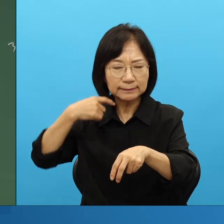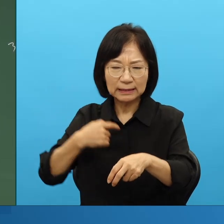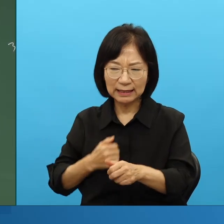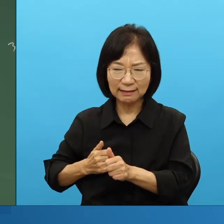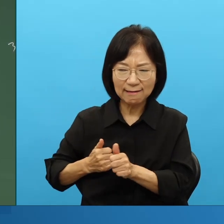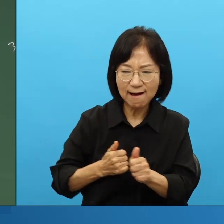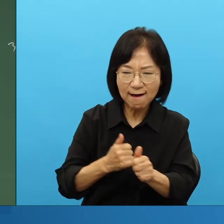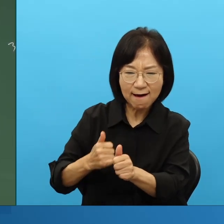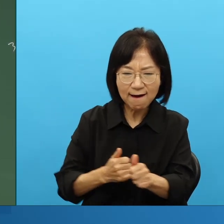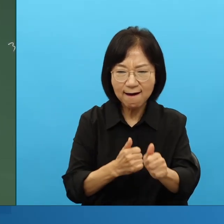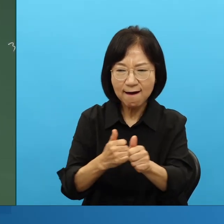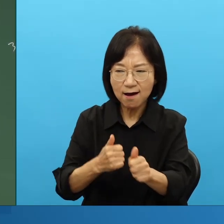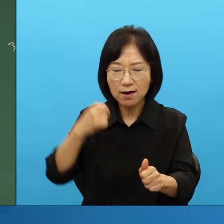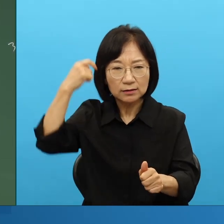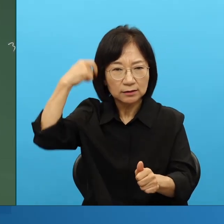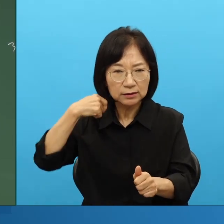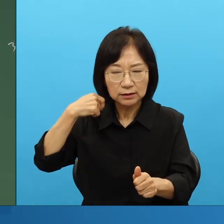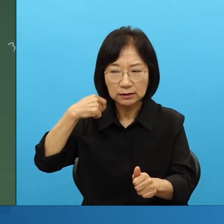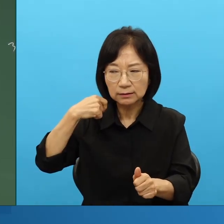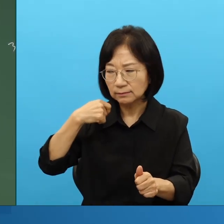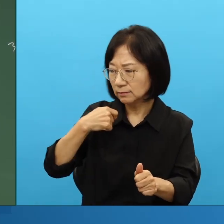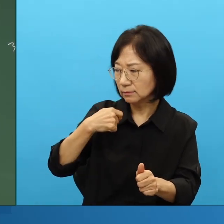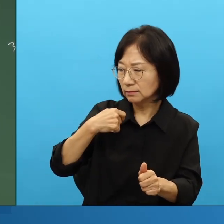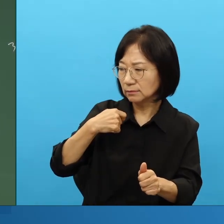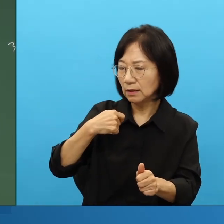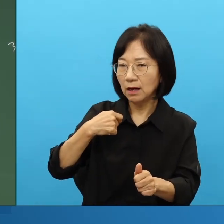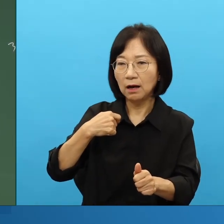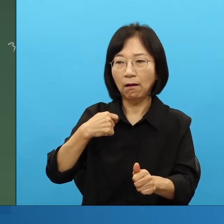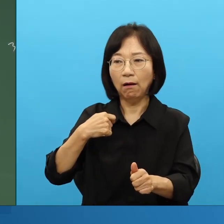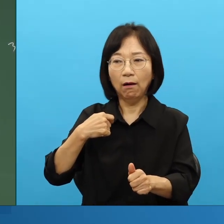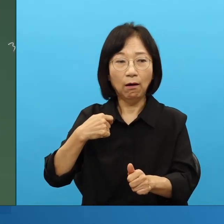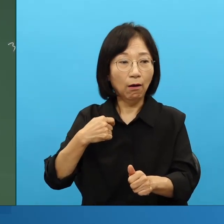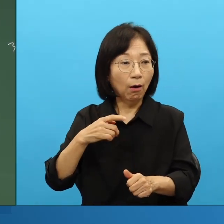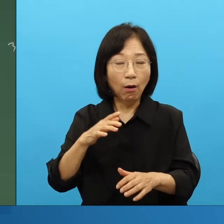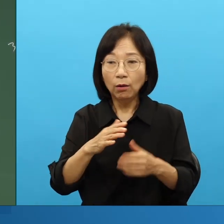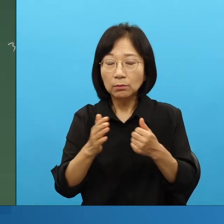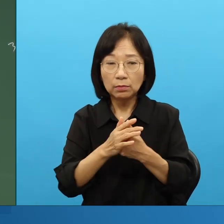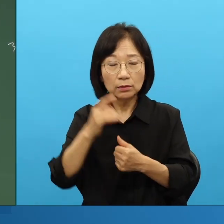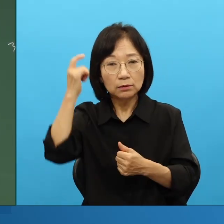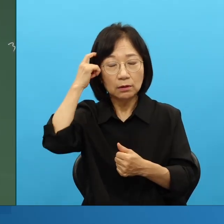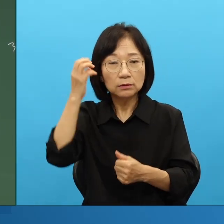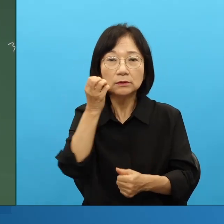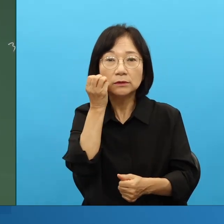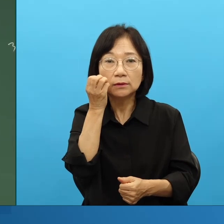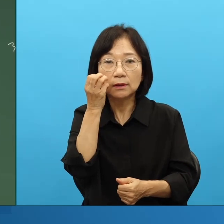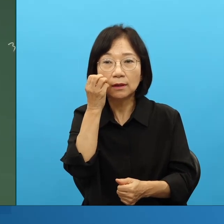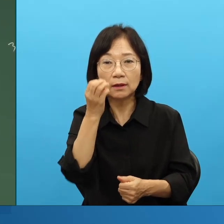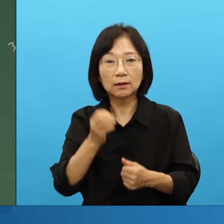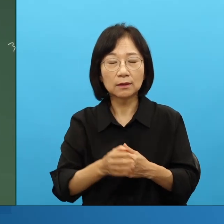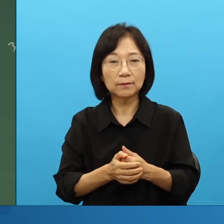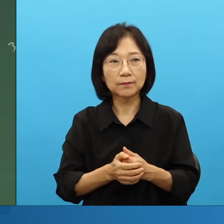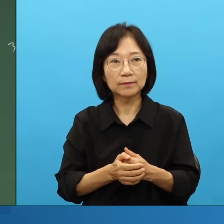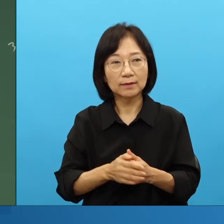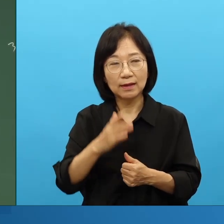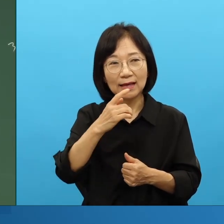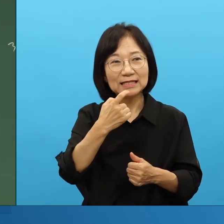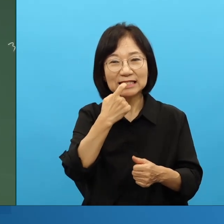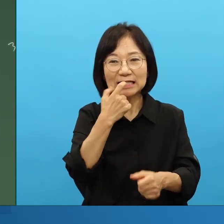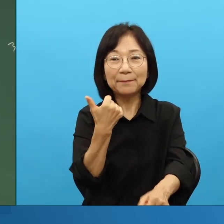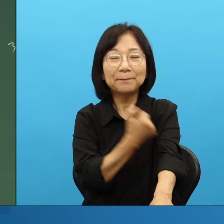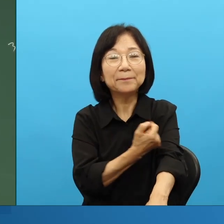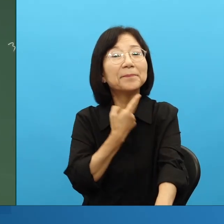有人走在他后面，却以为是在追杀他。 그게 사고 났나 말이야. 十倍以上的感受. 야, 그래 되구나. 한 열 배를 내고 마약 했던 한 장을 내보고 얘기했다는 거야.